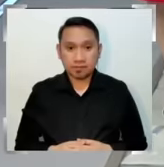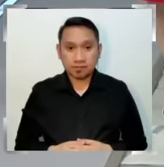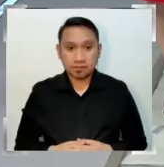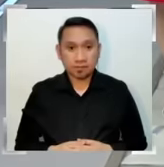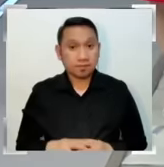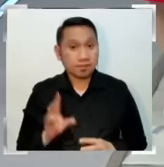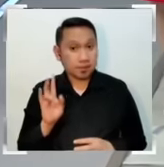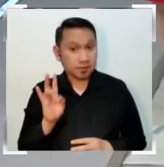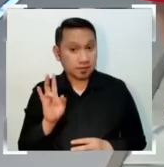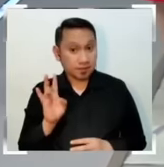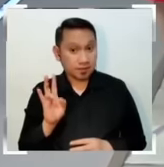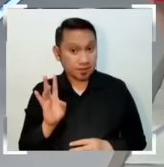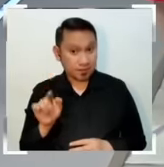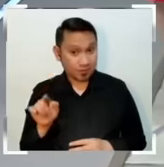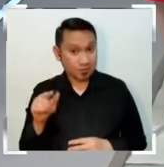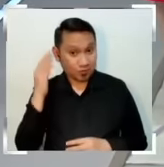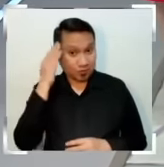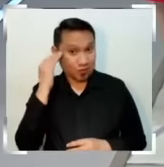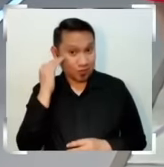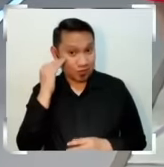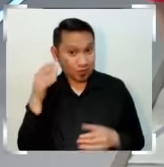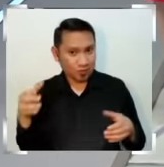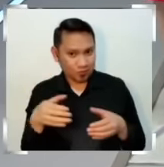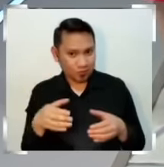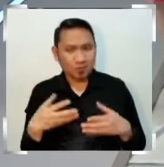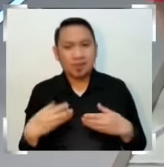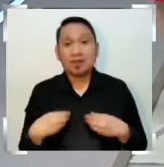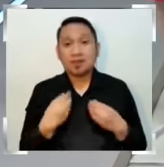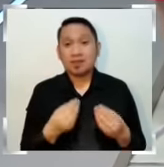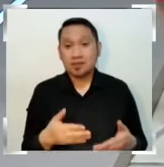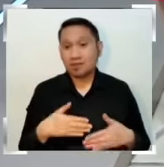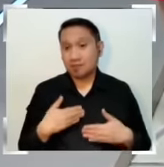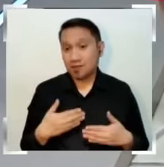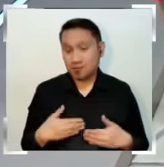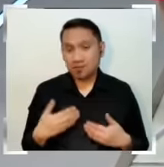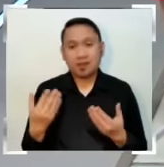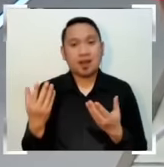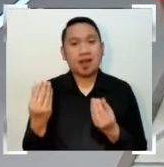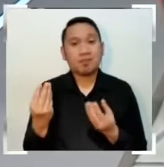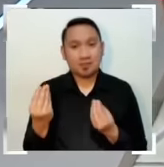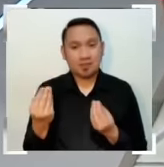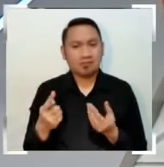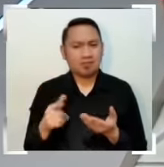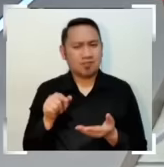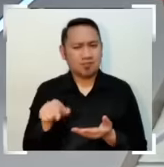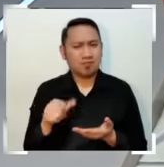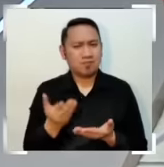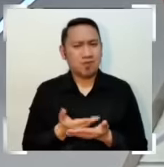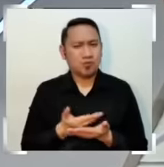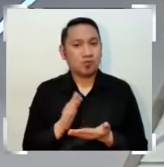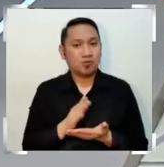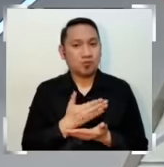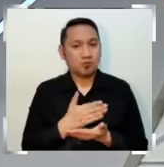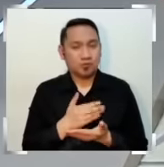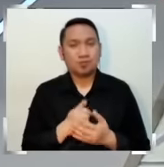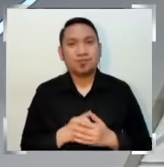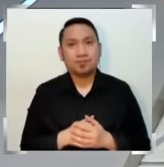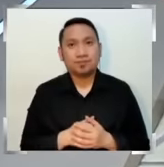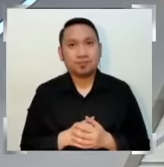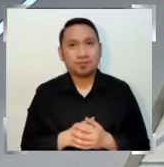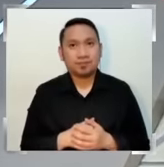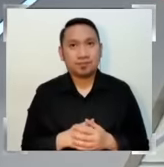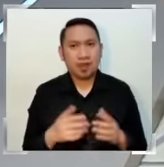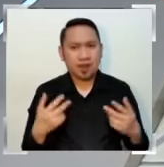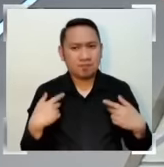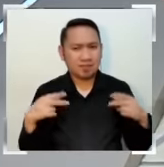Seventeen continues to bring happiness sa kanilang latest song na God of Music. Bahagi ng kanilang mini album na Seventeenth